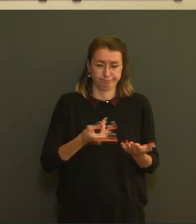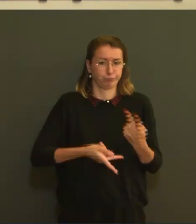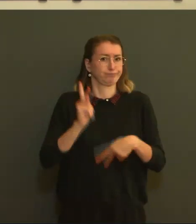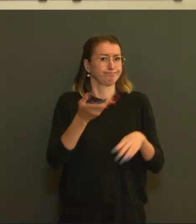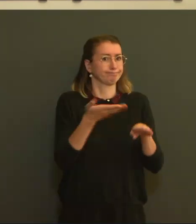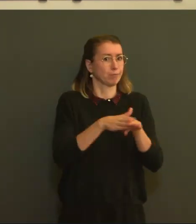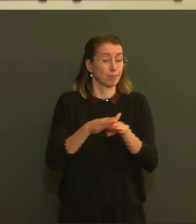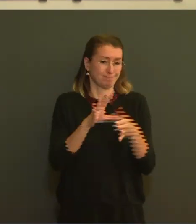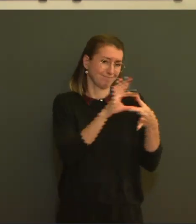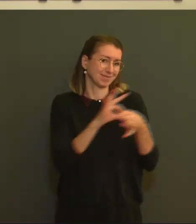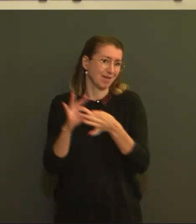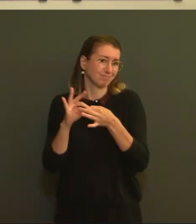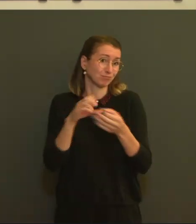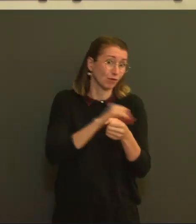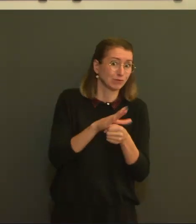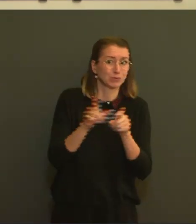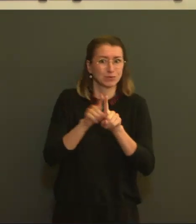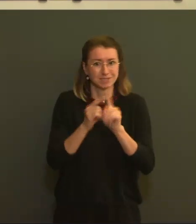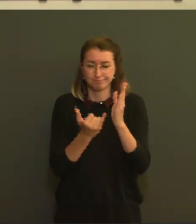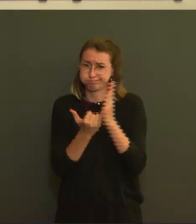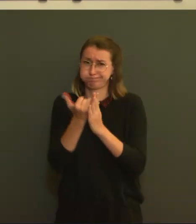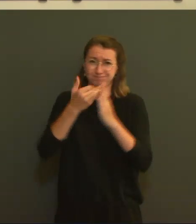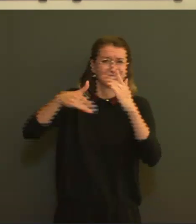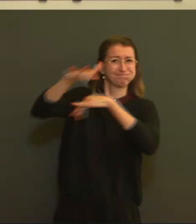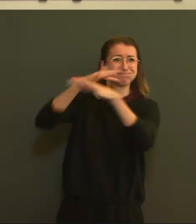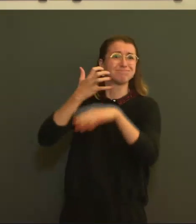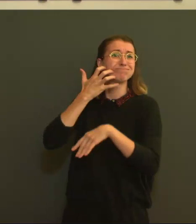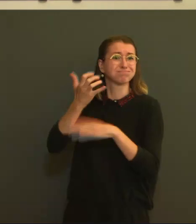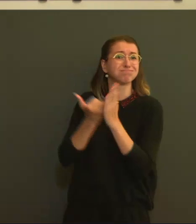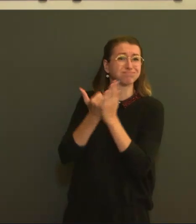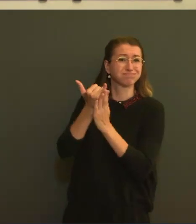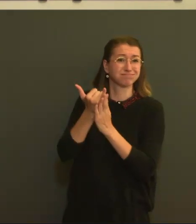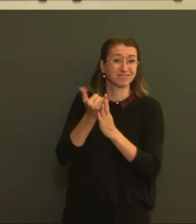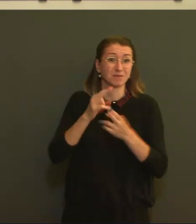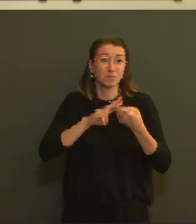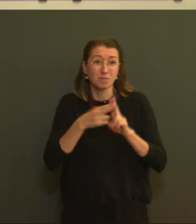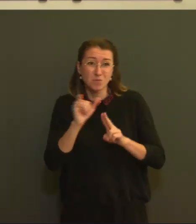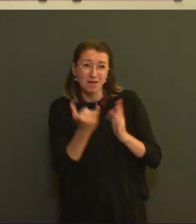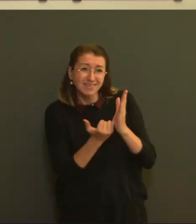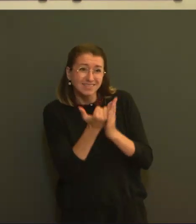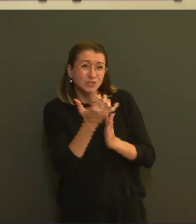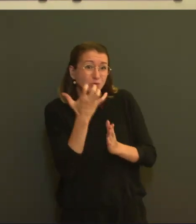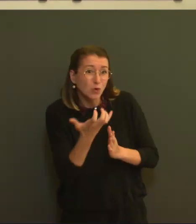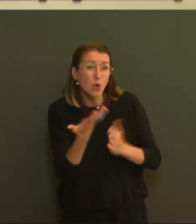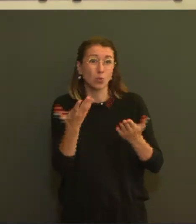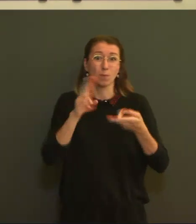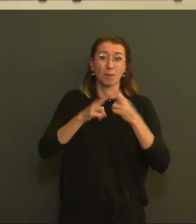mortalité. Nous ne savons pas exactement lequel de ces facteurs a contribué au décès.